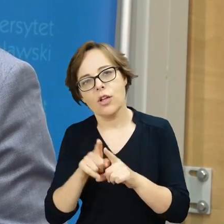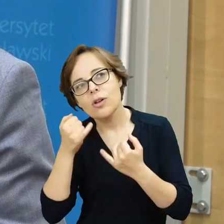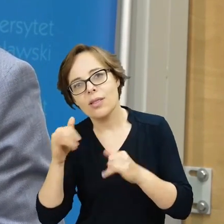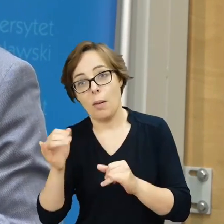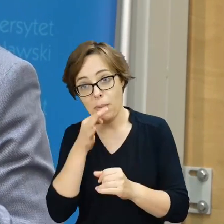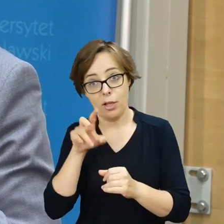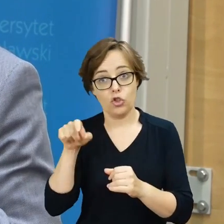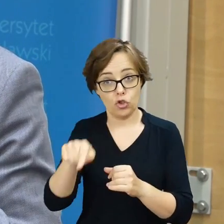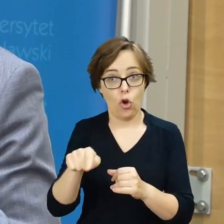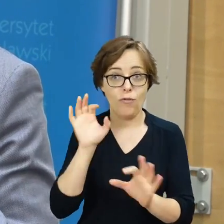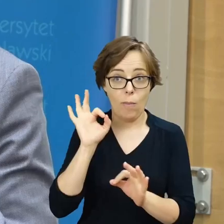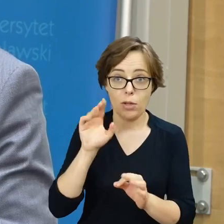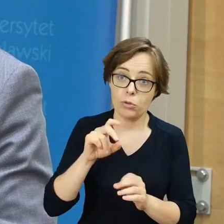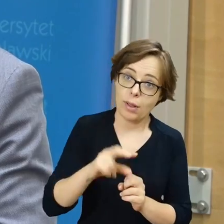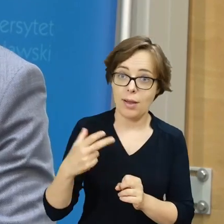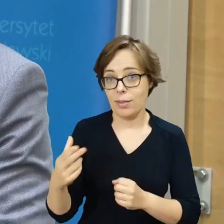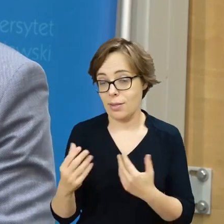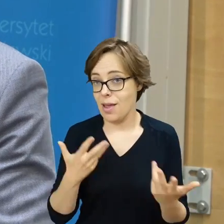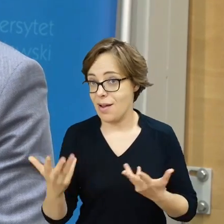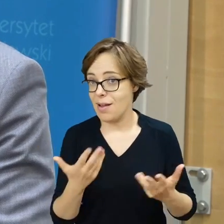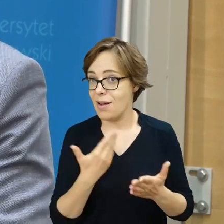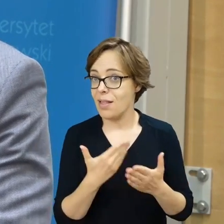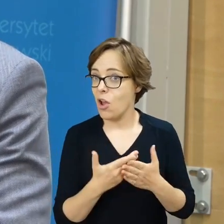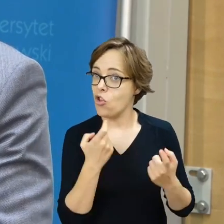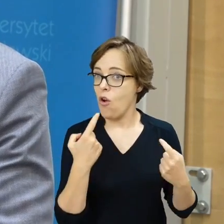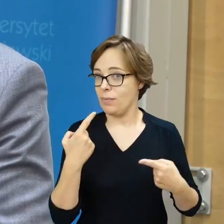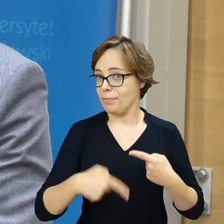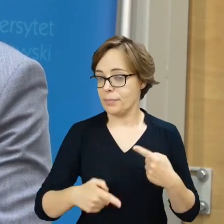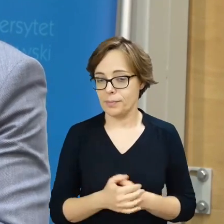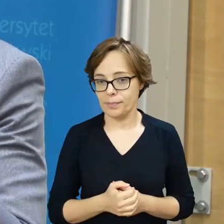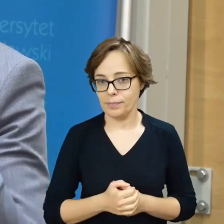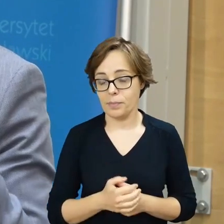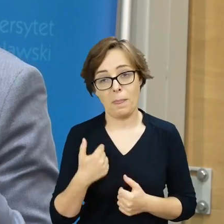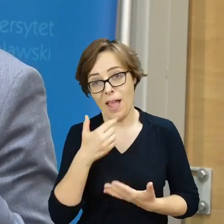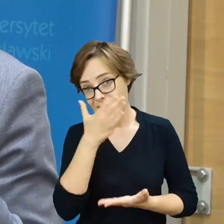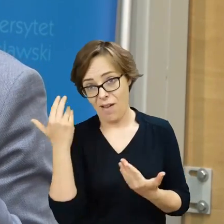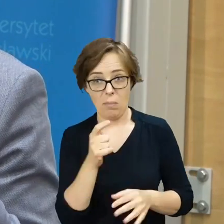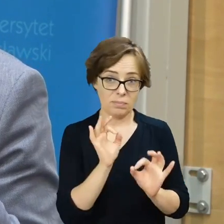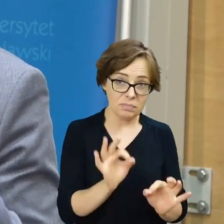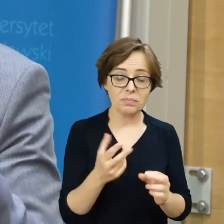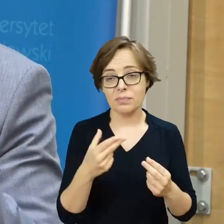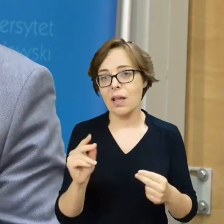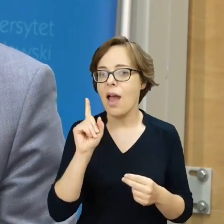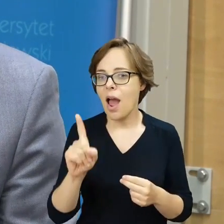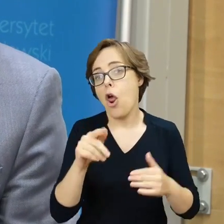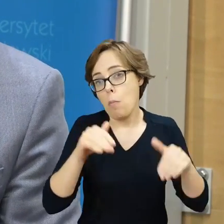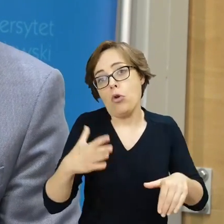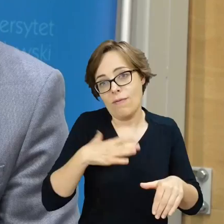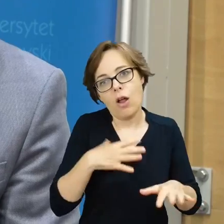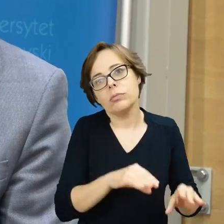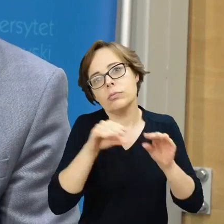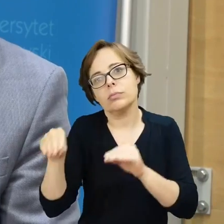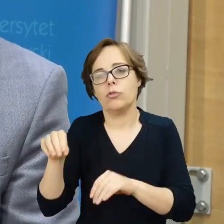sąd szczególny, nie byłoby argumentem za tym, ja nie mówię, że tak, ale to pytanie, aby przenieść to jednak do sądów powszechnych. Ja wiem, że pan